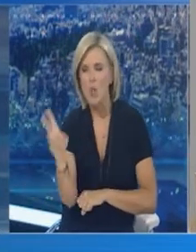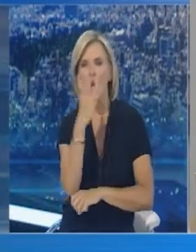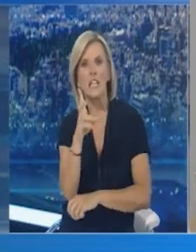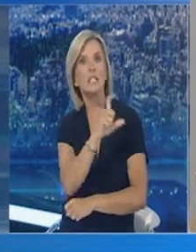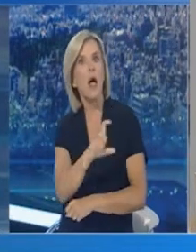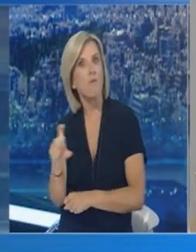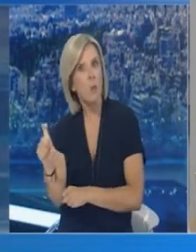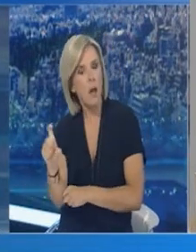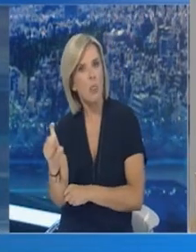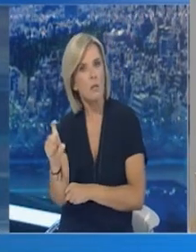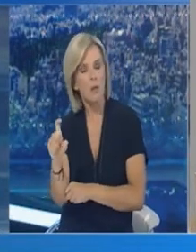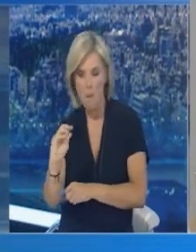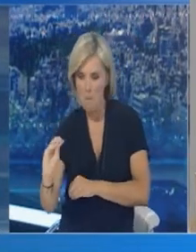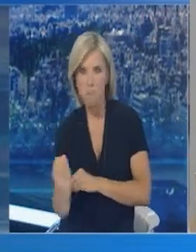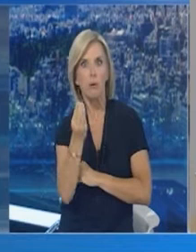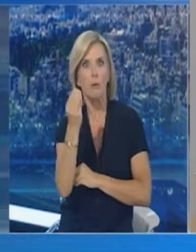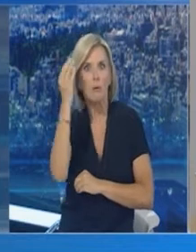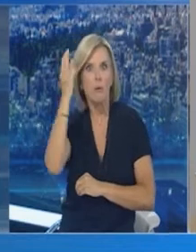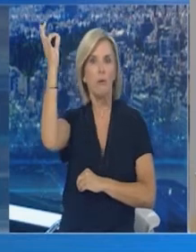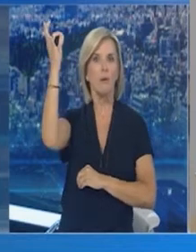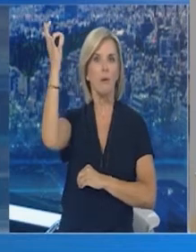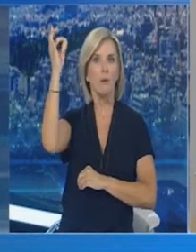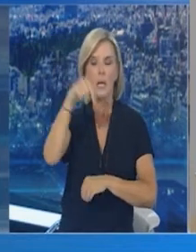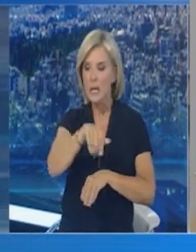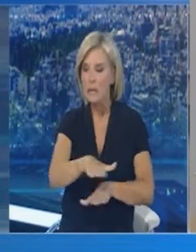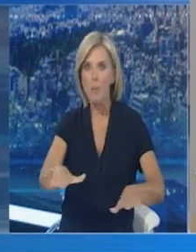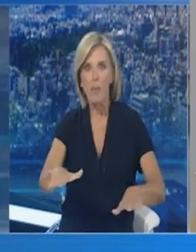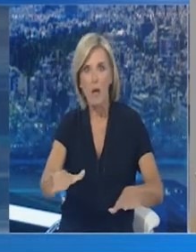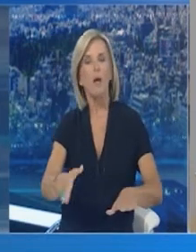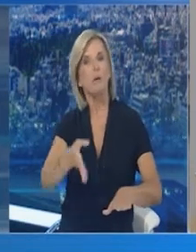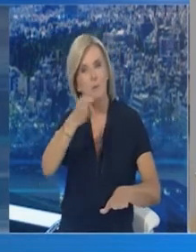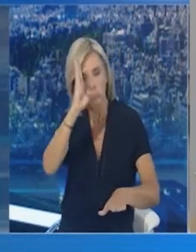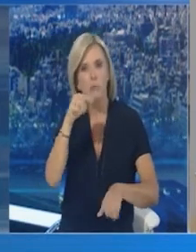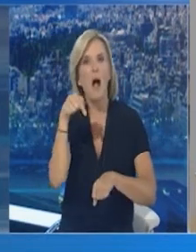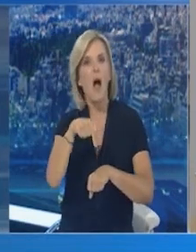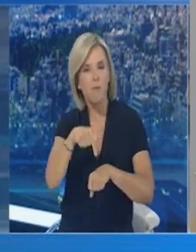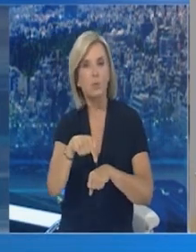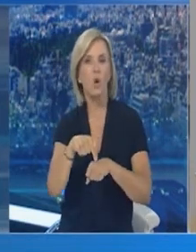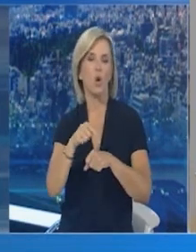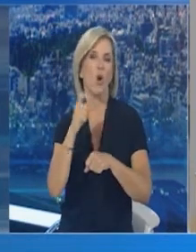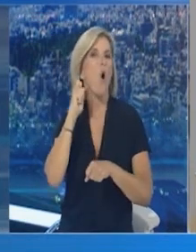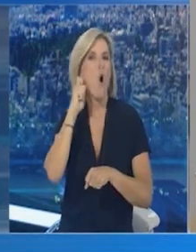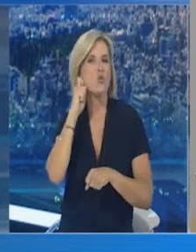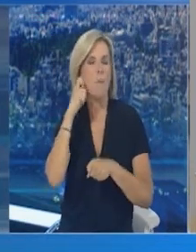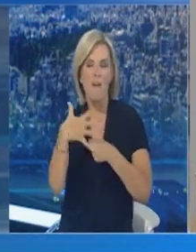νόσηση, το λεγόμενο post-COVID ή long-COVID σύνδρομο, το